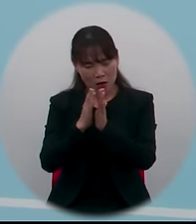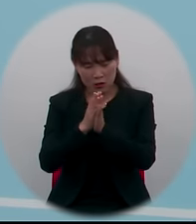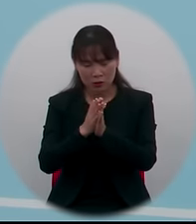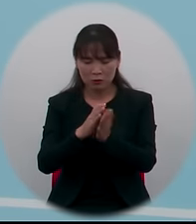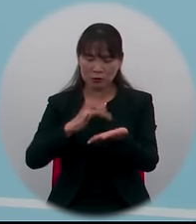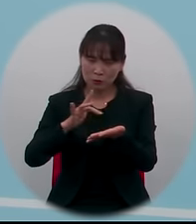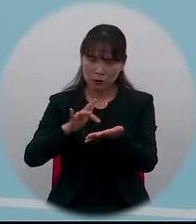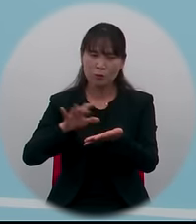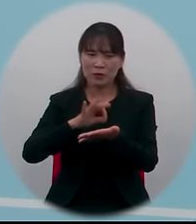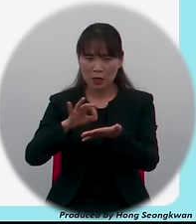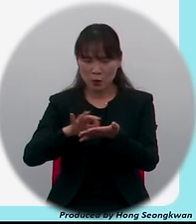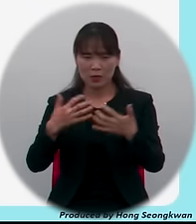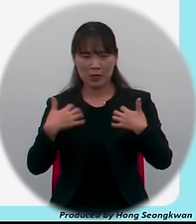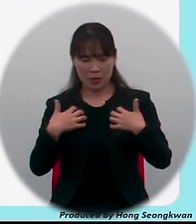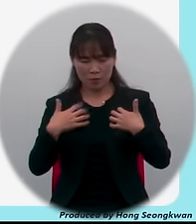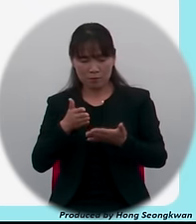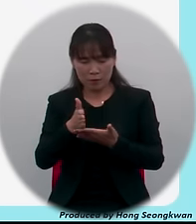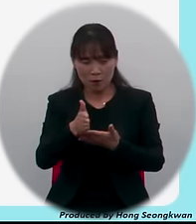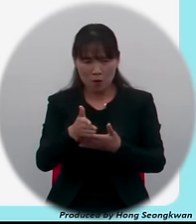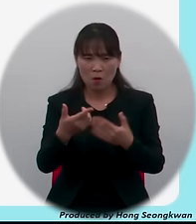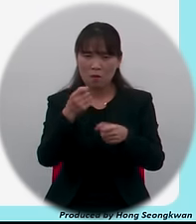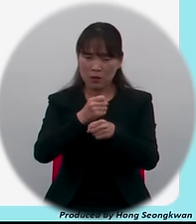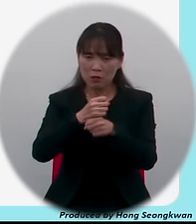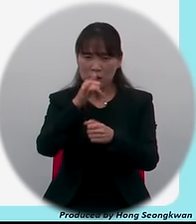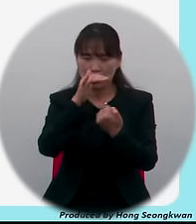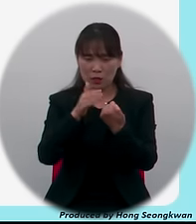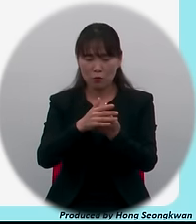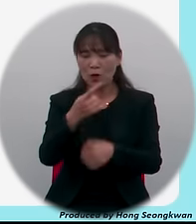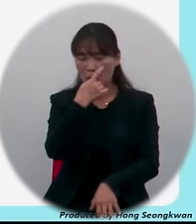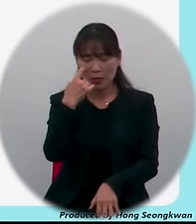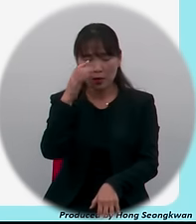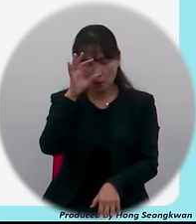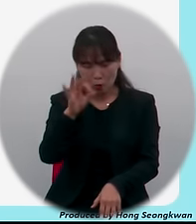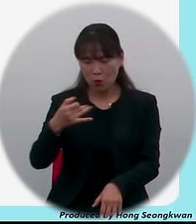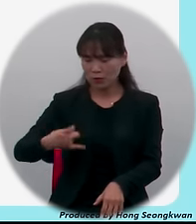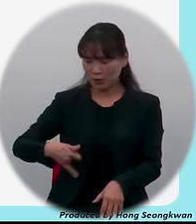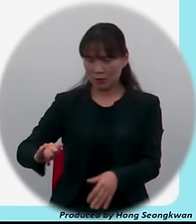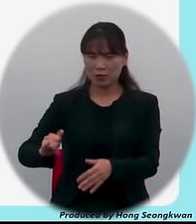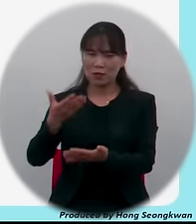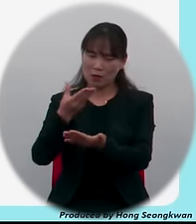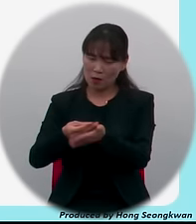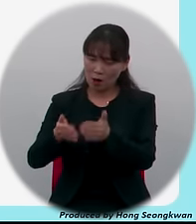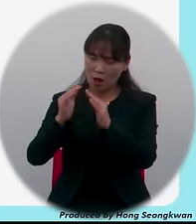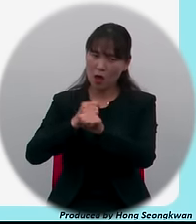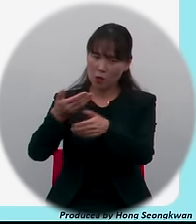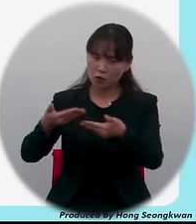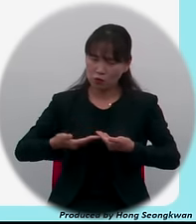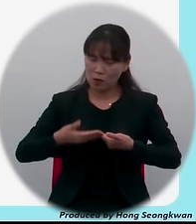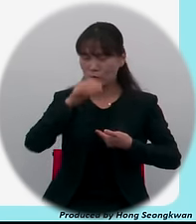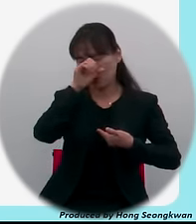스스로 스마트폰 사용 모습을 관리해 나갈 수 있도록 게임용으로 만들어진 앱이니 나머지 내용은 좀 살펴보시면서